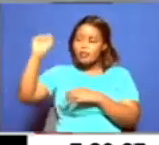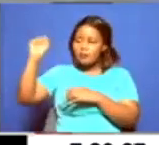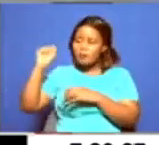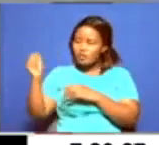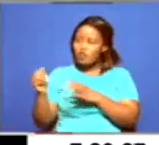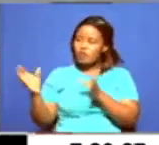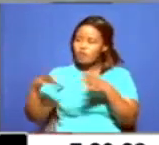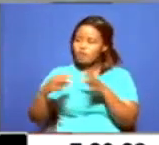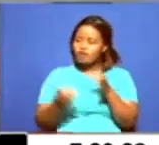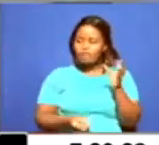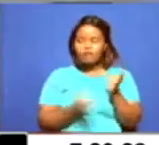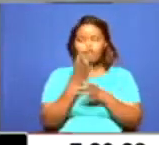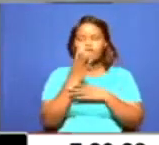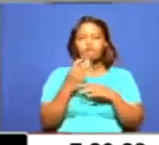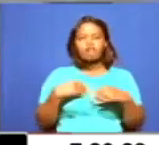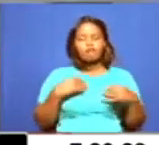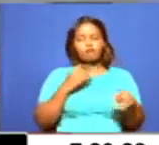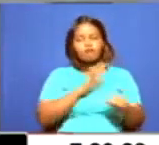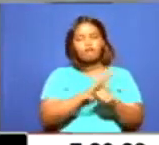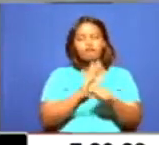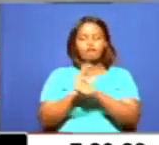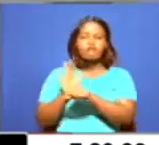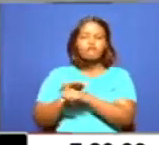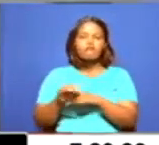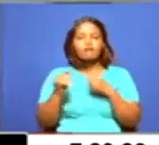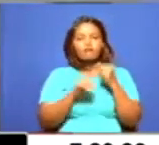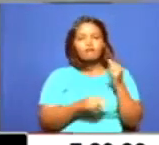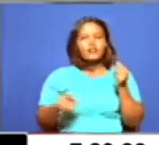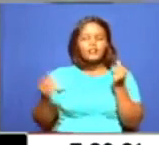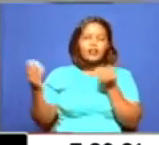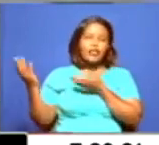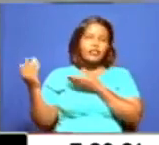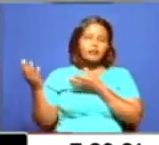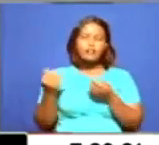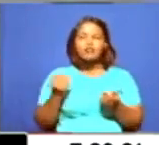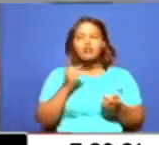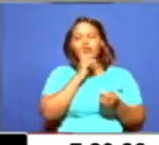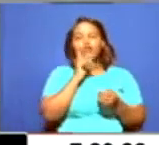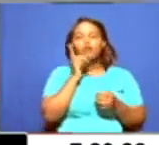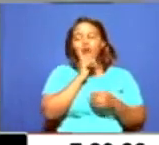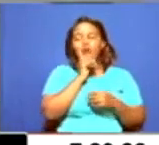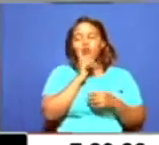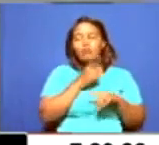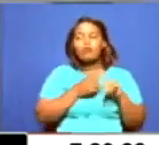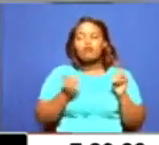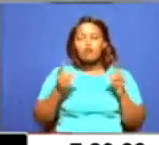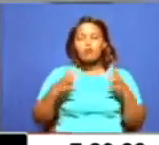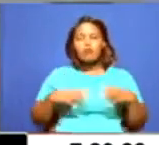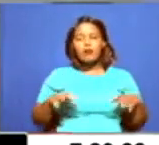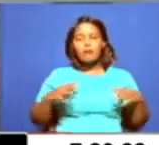hiyo bila shaka ni mengi ambayo tutakuwa tukiyatarajia kutoka kwake Beatrice Gatonye, hususan kutoka kwa wakazi na yale ambayo